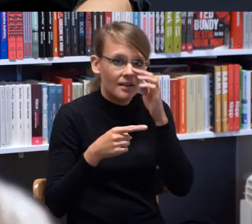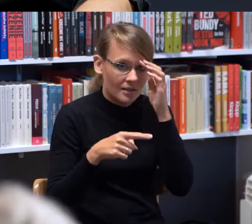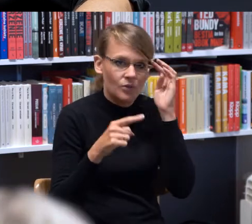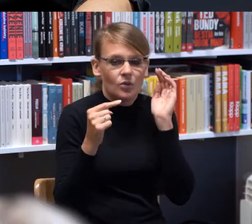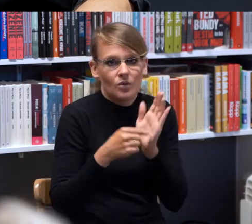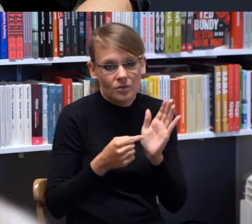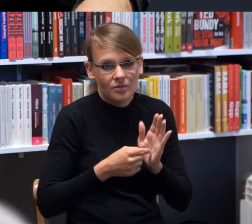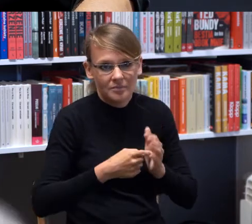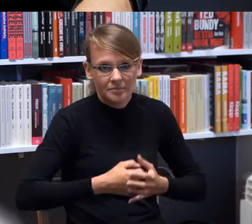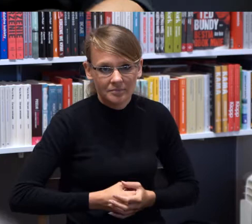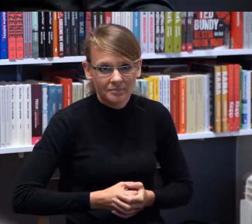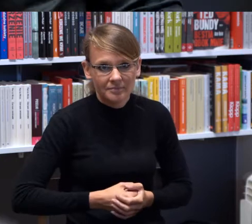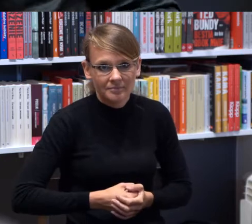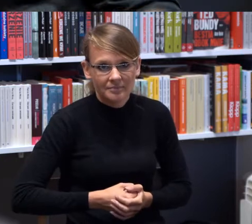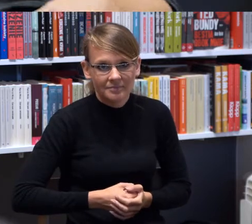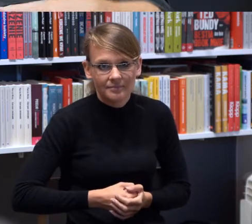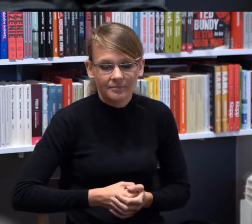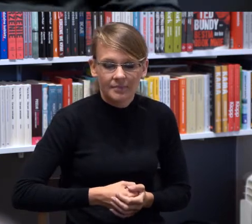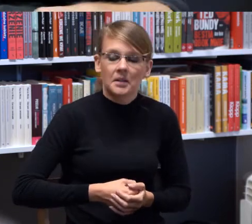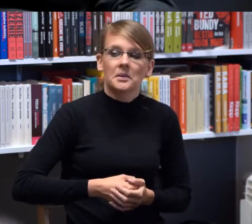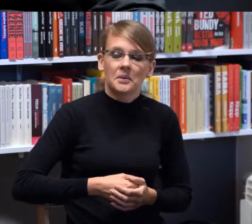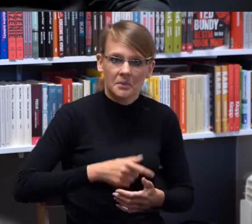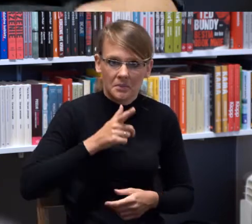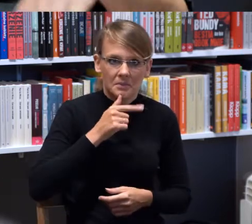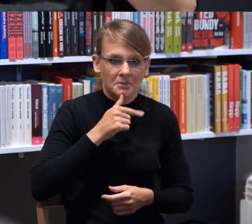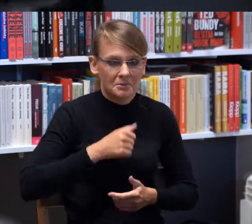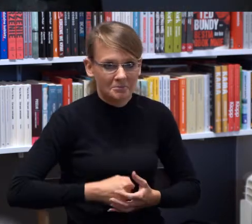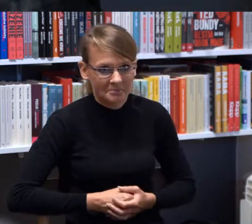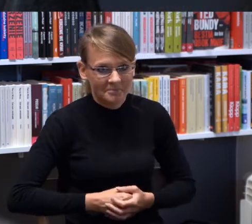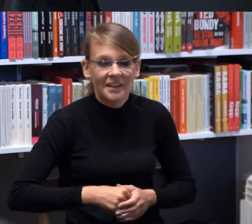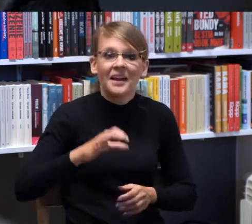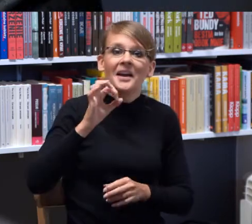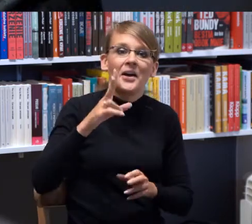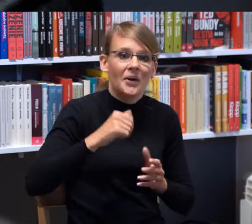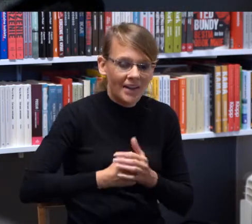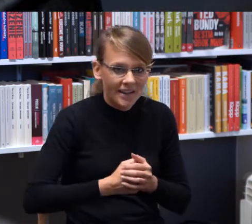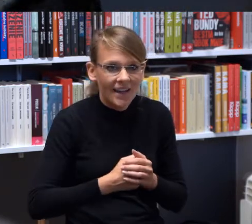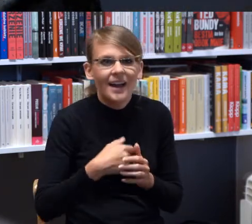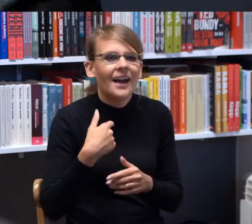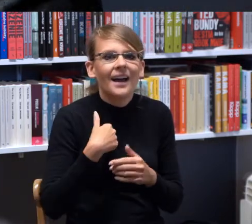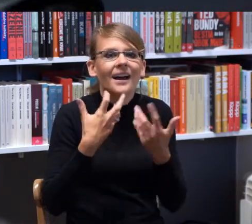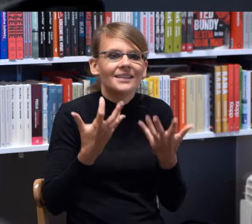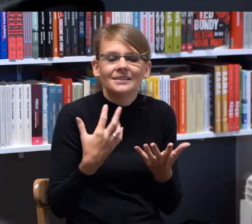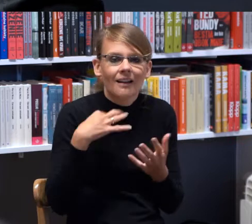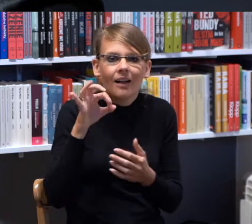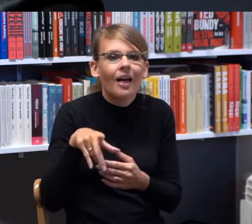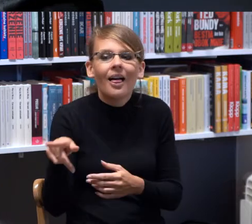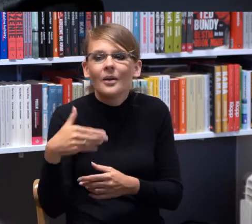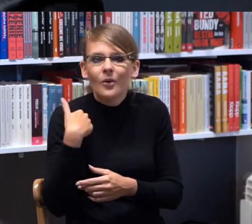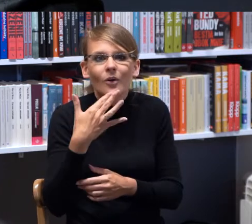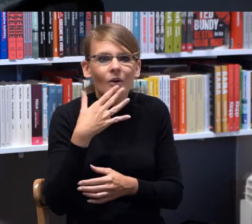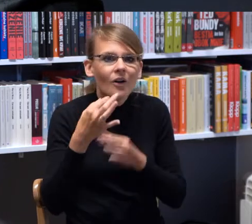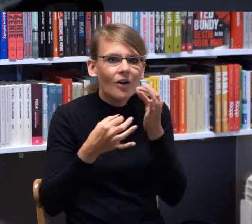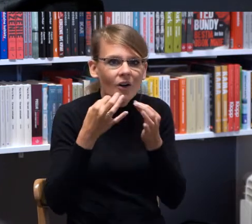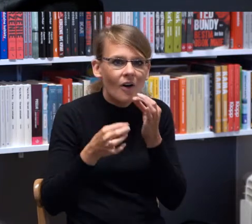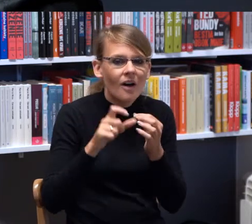I to o to chodziło. Wow. Okej, chciałem tylko zasygnalizować, bo w pewnym momencie zaczęłaś mówić o